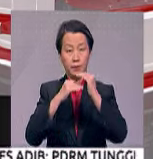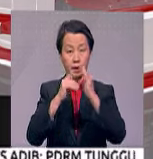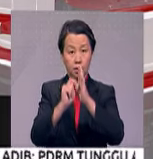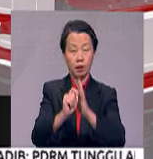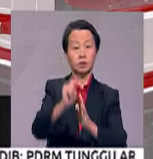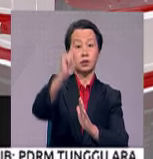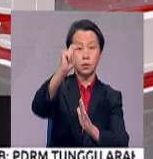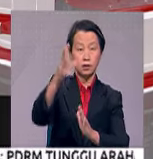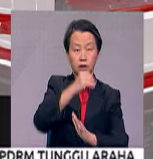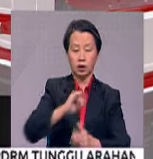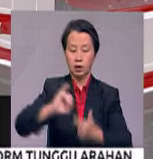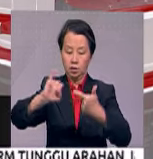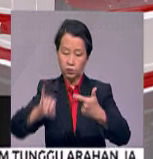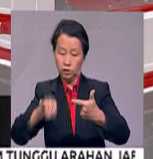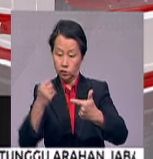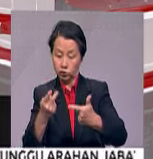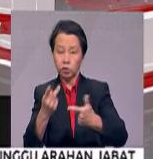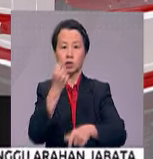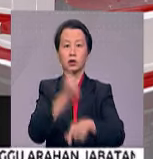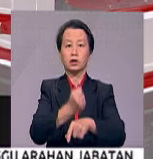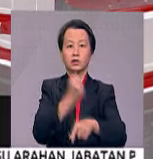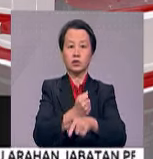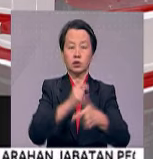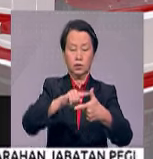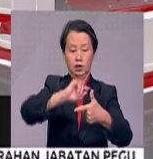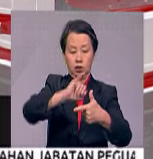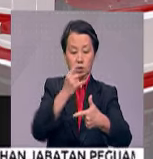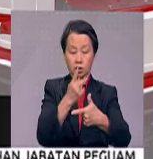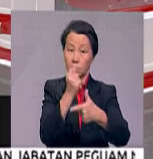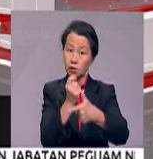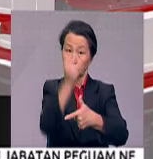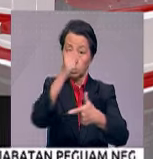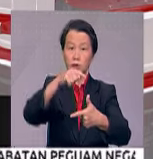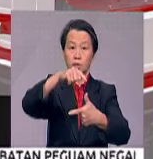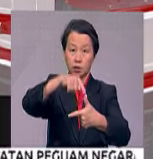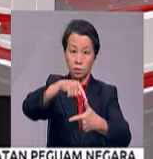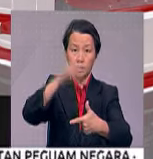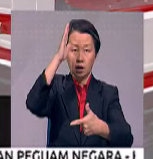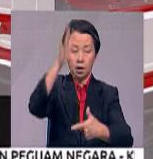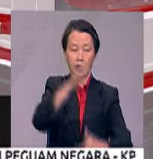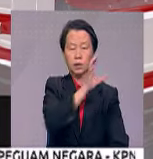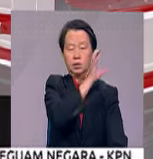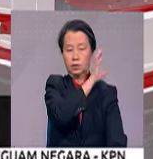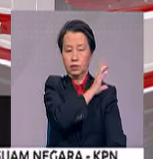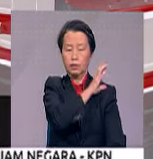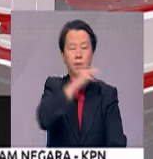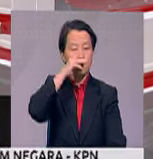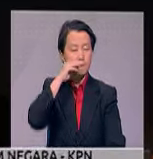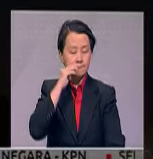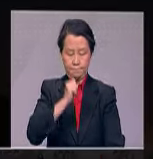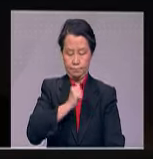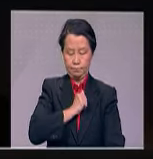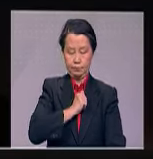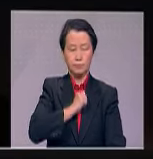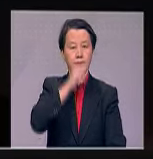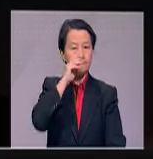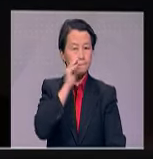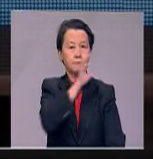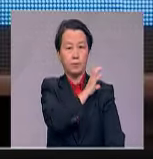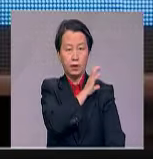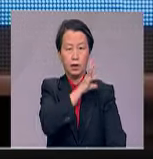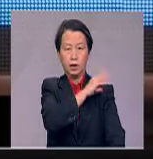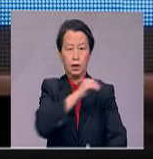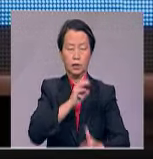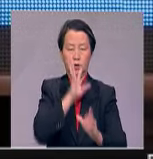tertinggi dan jawatan kuasa kerja. Jawatan kuasa peringkat tertinggi tersebut akan dipengerusikan sendiri oleh Tan Sri Muhyiddin